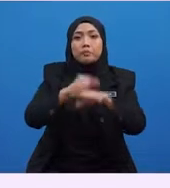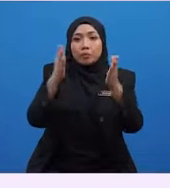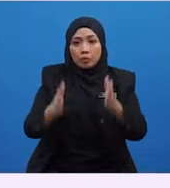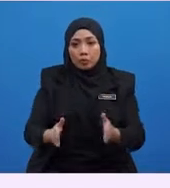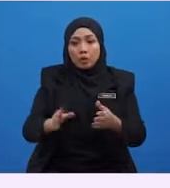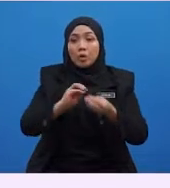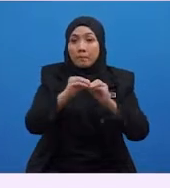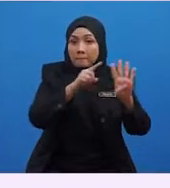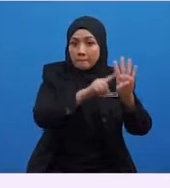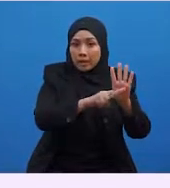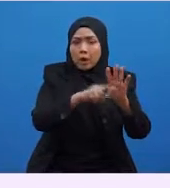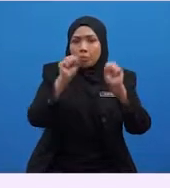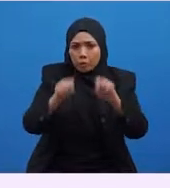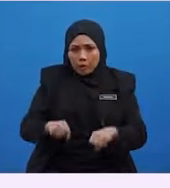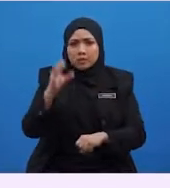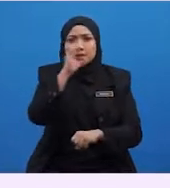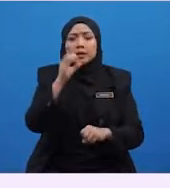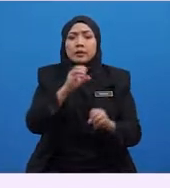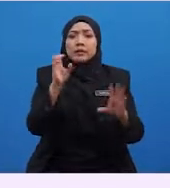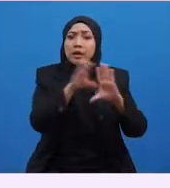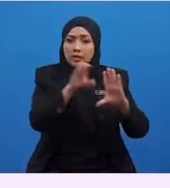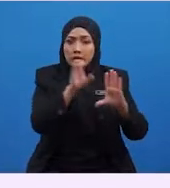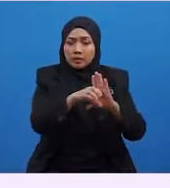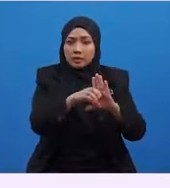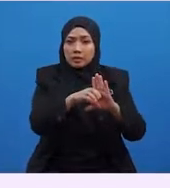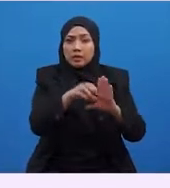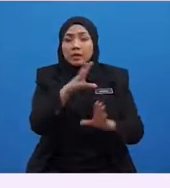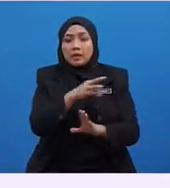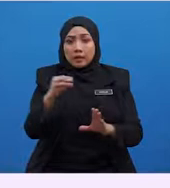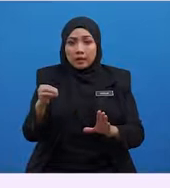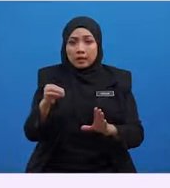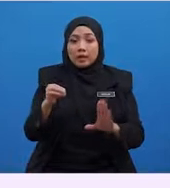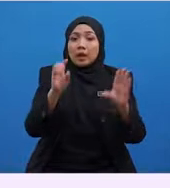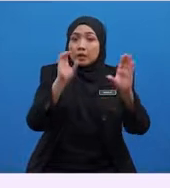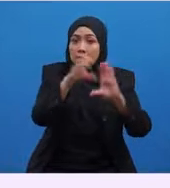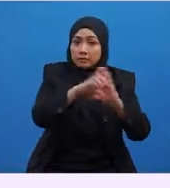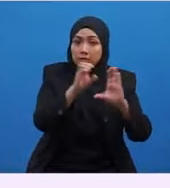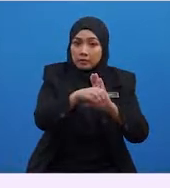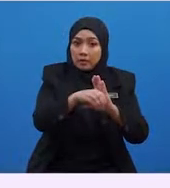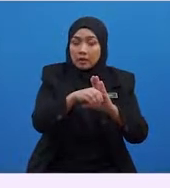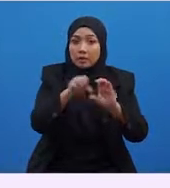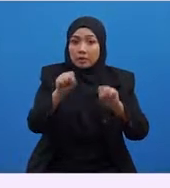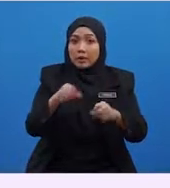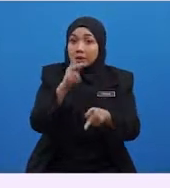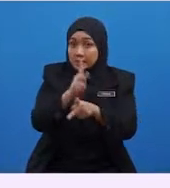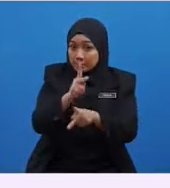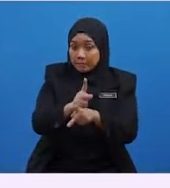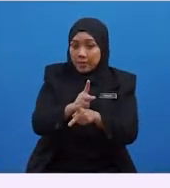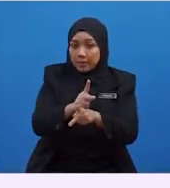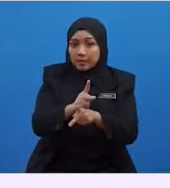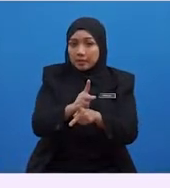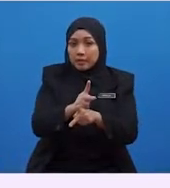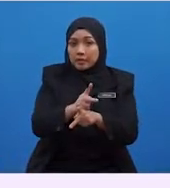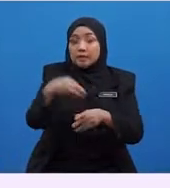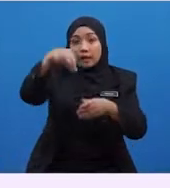mampu mencari data dari pangkalan data dan seterusnya, data boleh dimanipulasi dan disimpan semula ke dalam